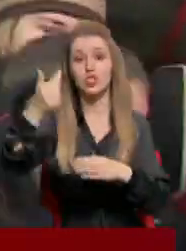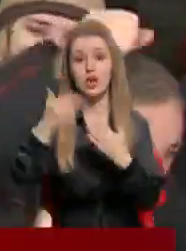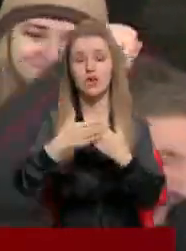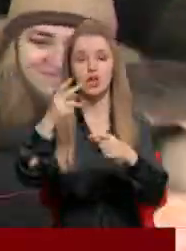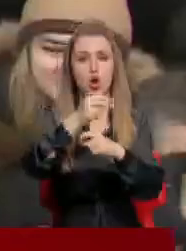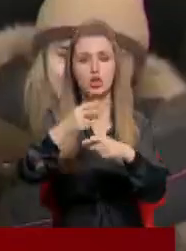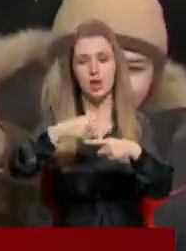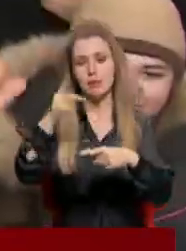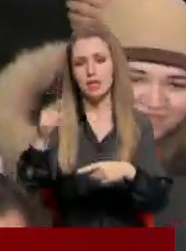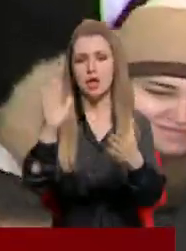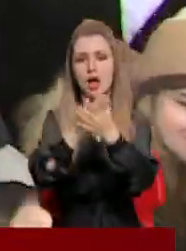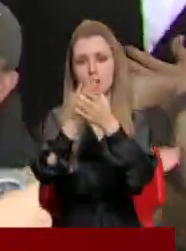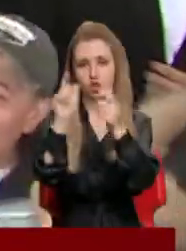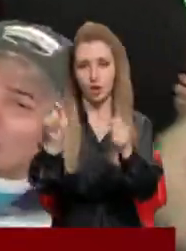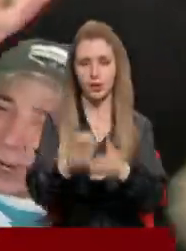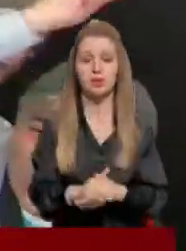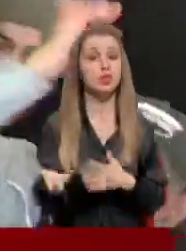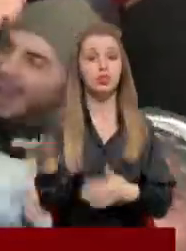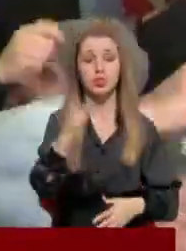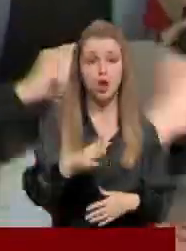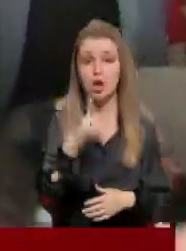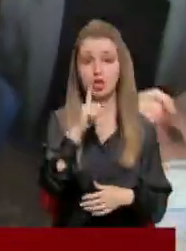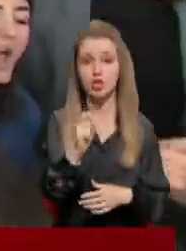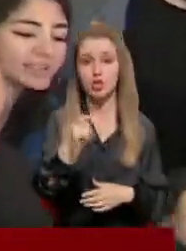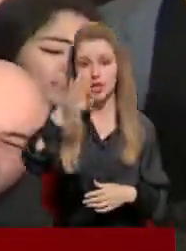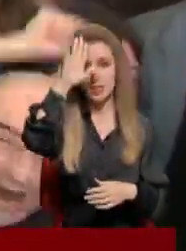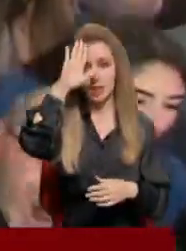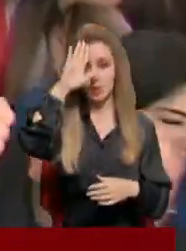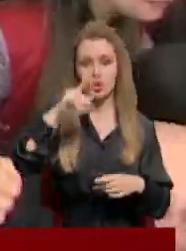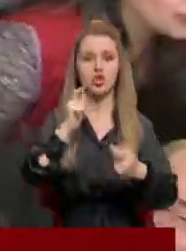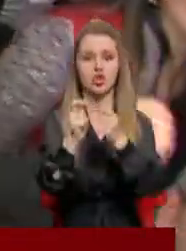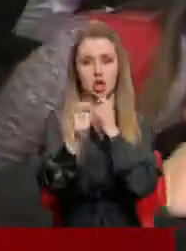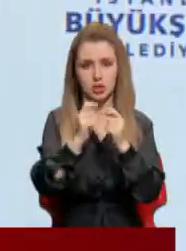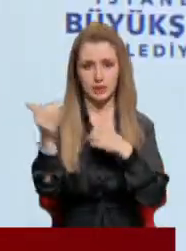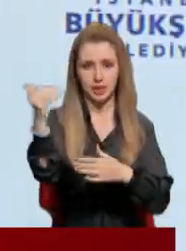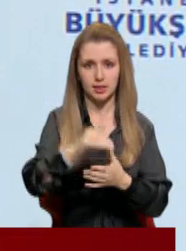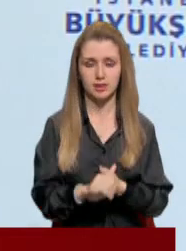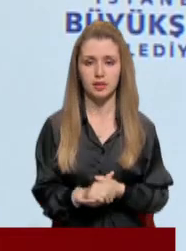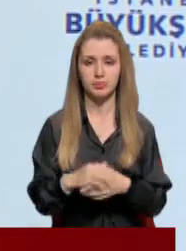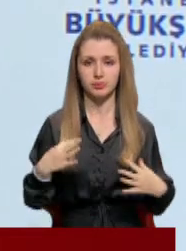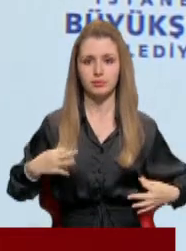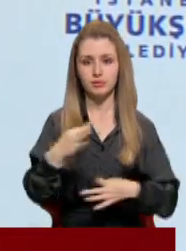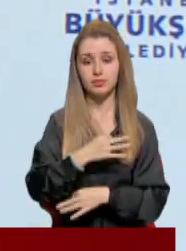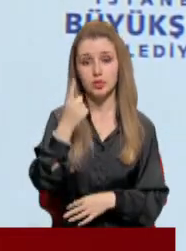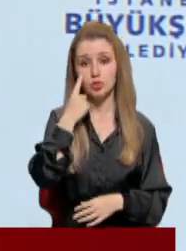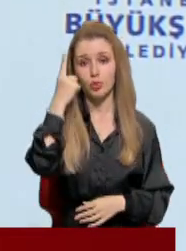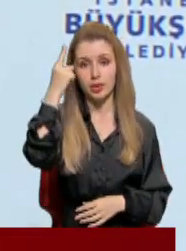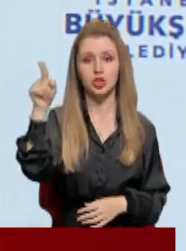Vekili Özlem Zengin'i alkışladı. Sonra da sözü İstanbul Sözleşmesi'ne getirdi. Sayın